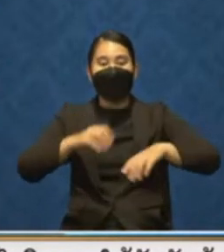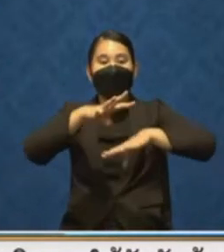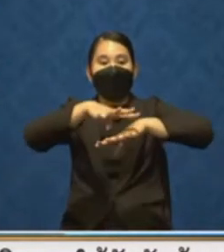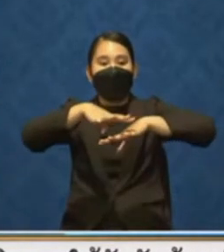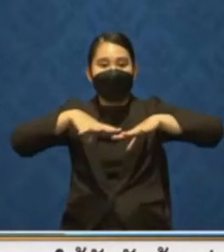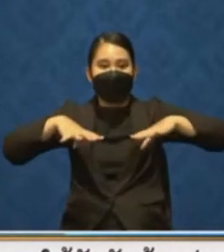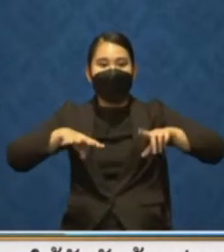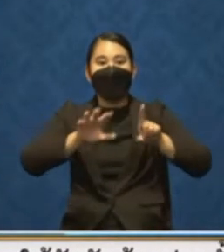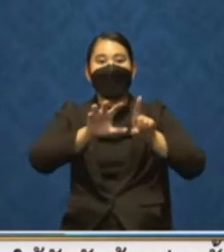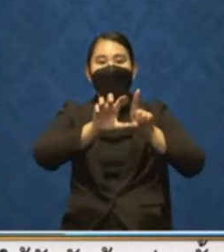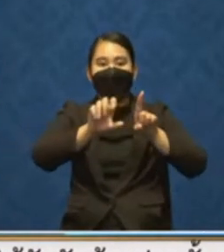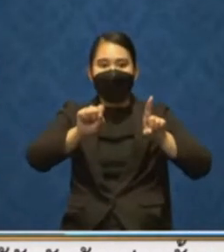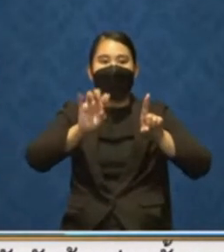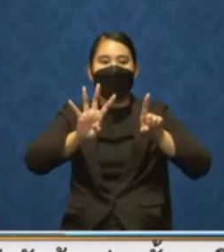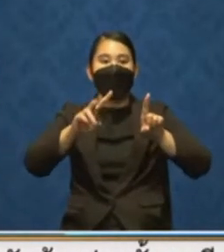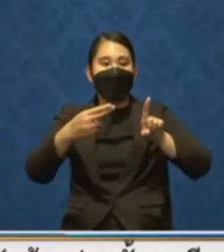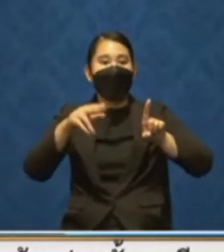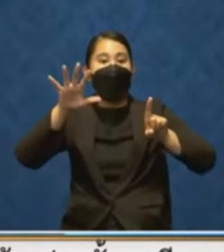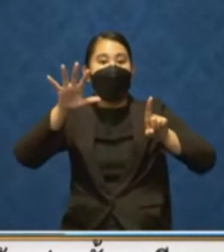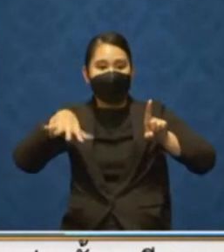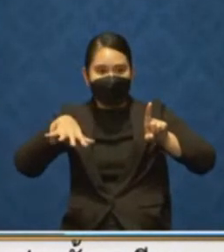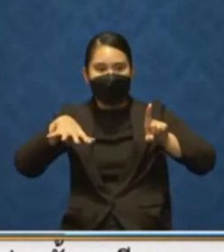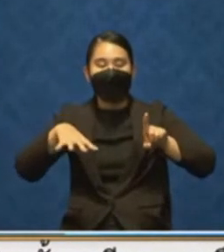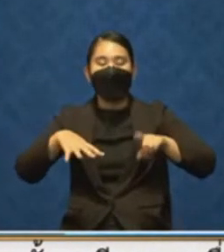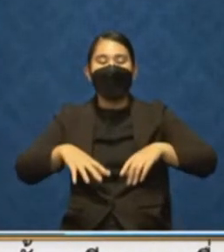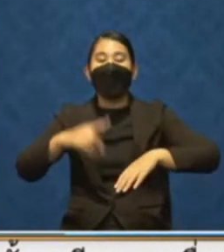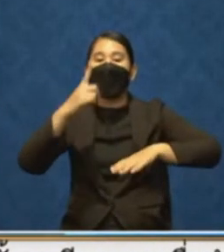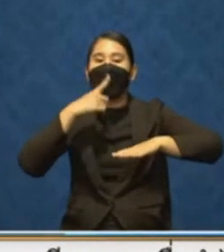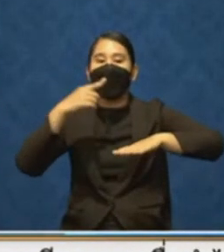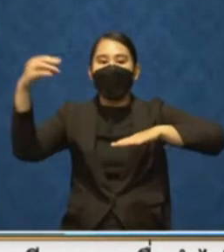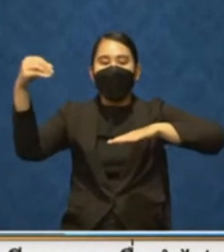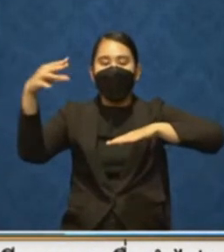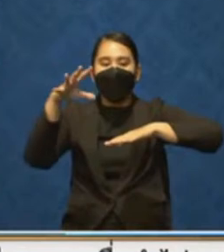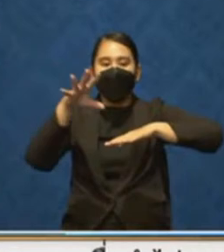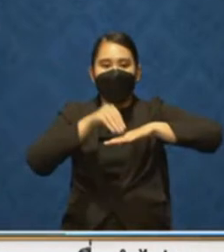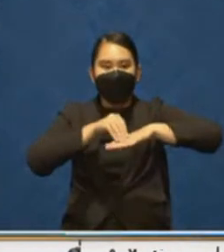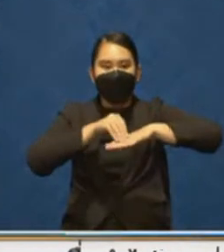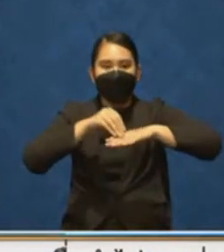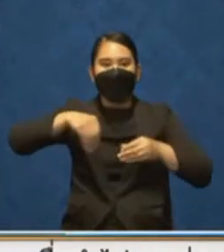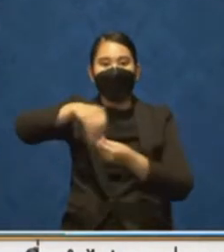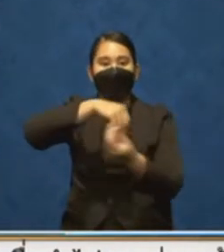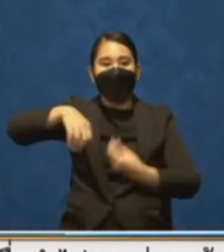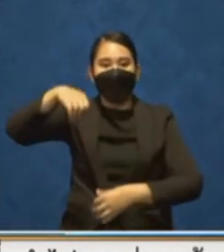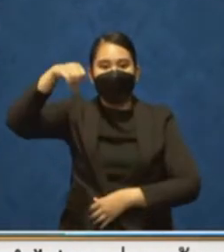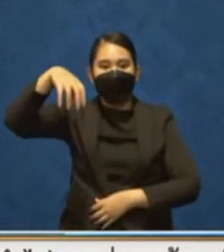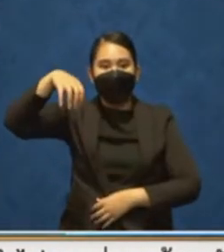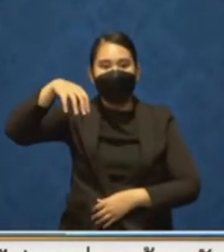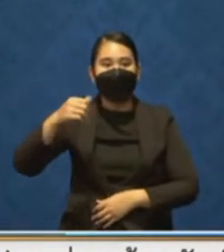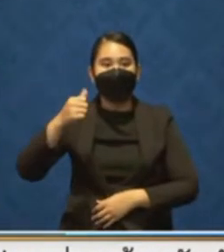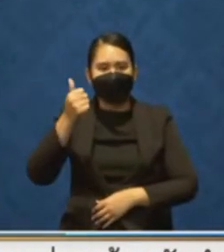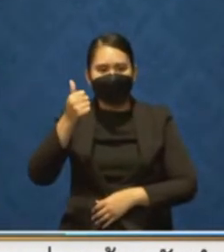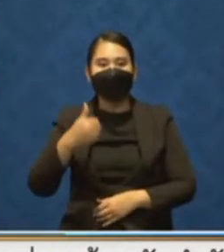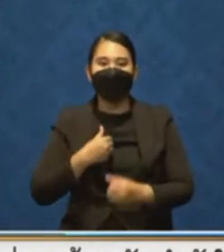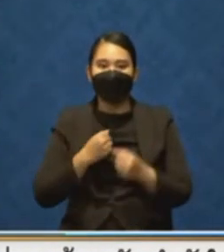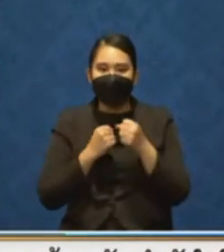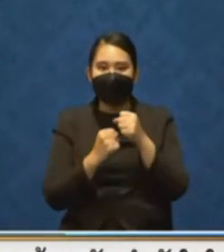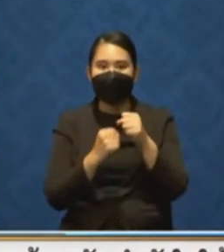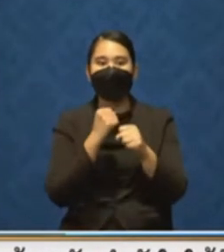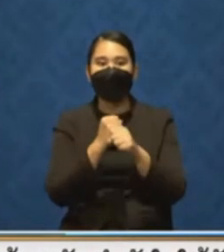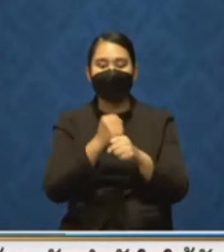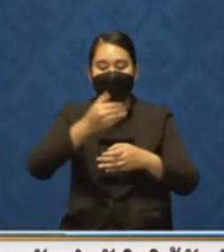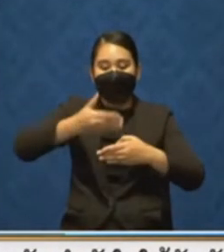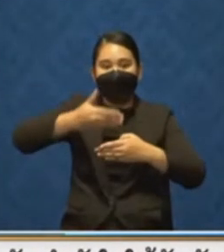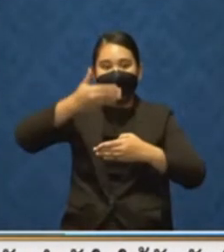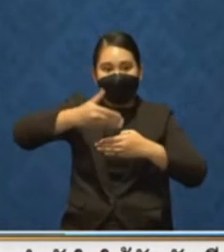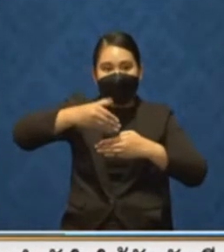สี่หมื่นห้าพันแผลแล้วสามารถผลิตไฟฟ้าได้ 45เมกะวัตต์ซึ่งบอกให้แนวทางในการขยายไปยังเขื่อนต่างๆอีกด้วยแต่ละภูมิภาคด้วยนะครับใน